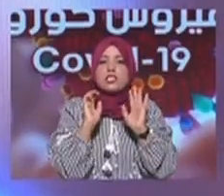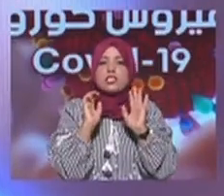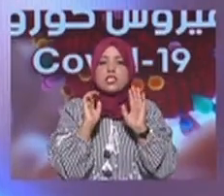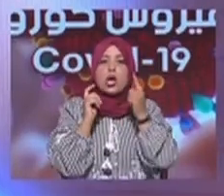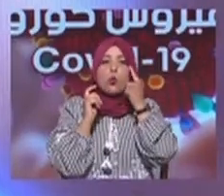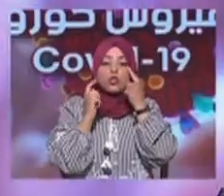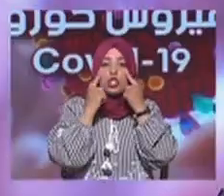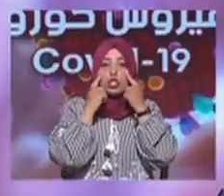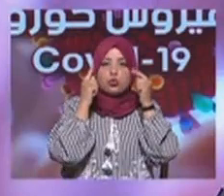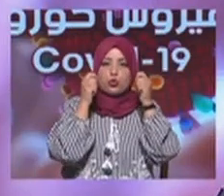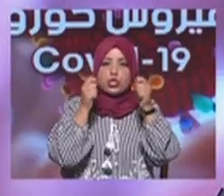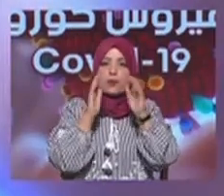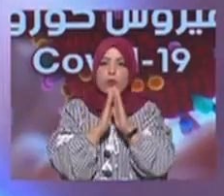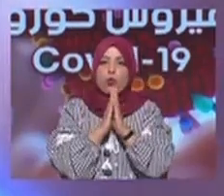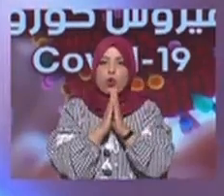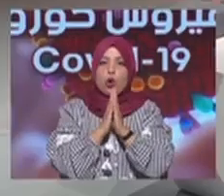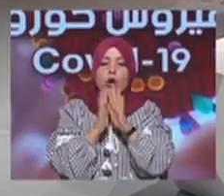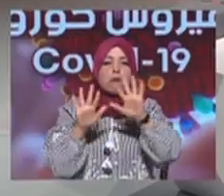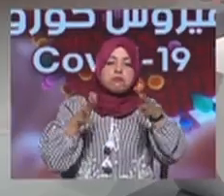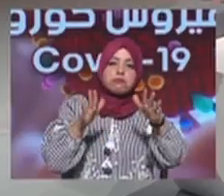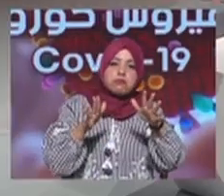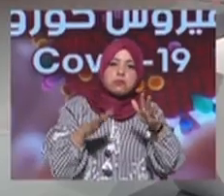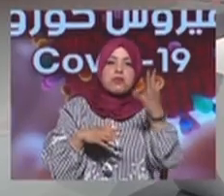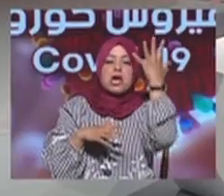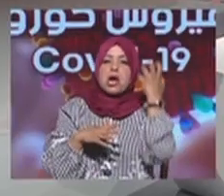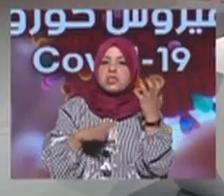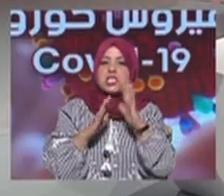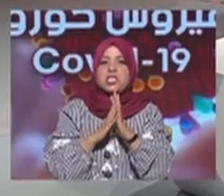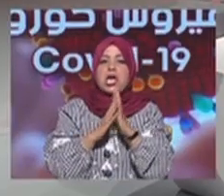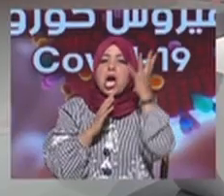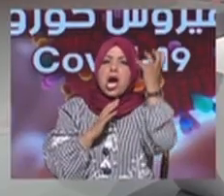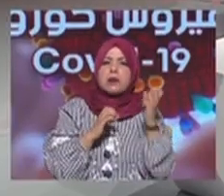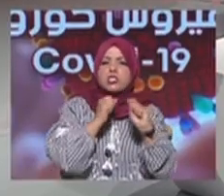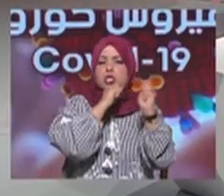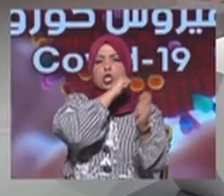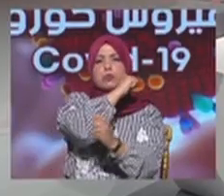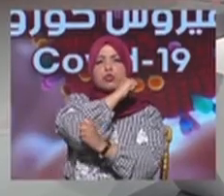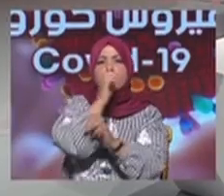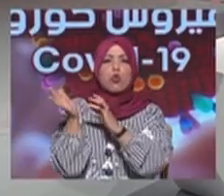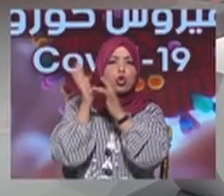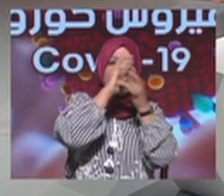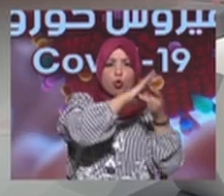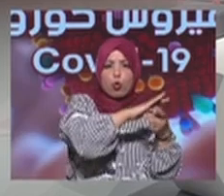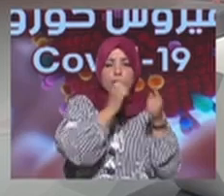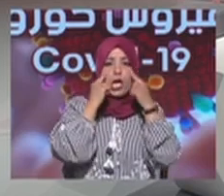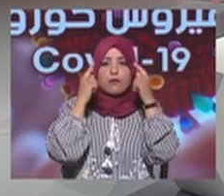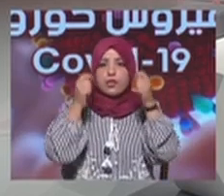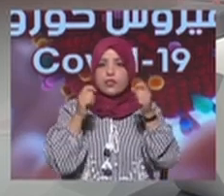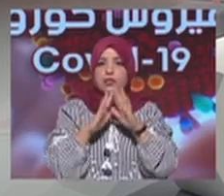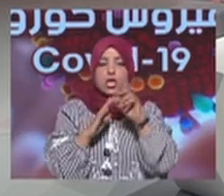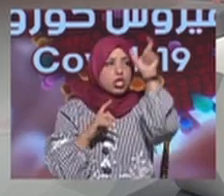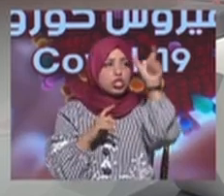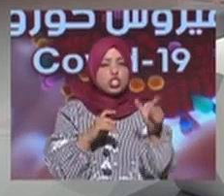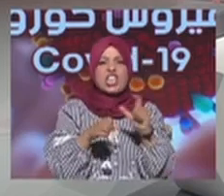على قليله ولا ما بين خمسة ايام واسبوع، واذا كان انت باش تعملهم قبل ماكش باش تفطن بهم زاد كيف كيف، وينجم يكون حامل